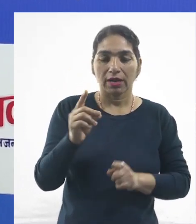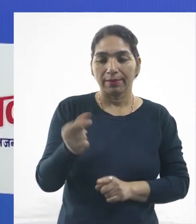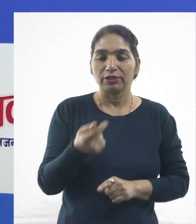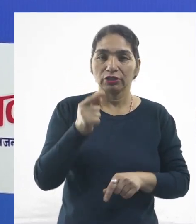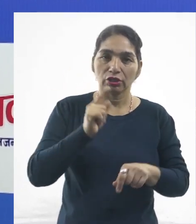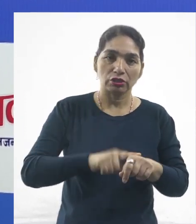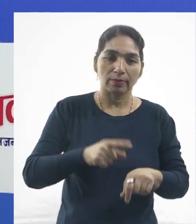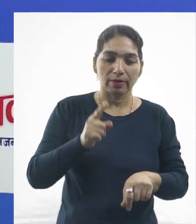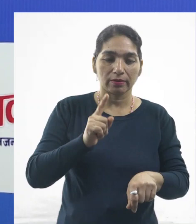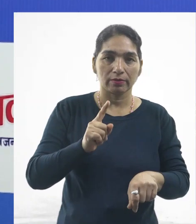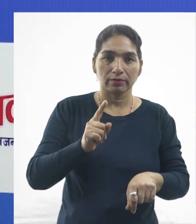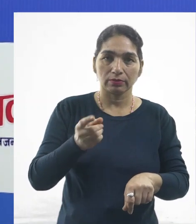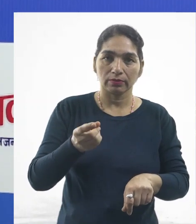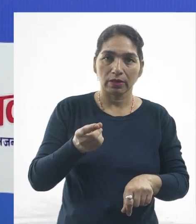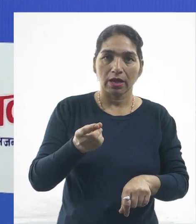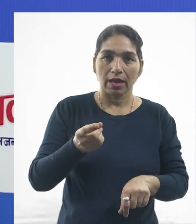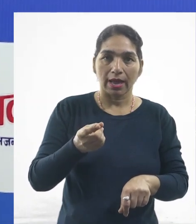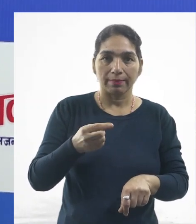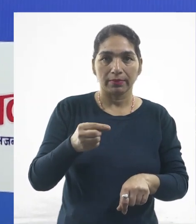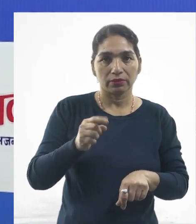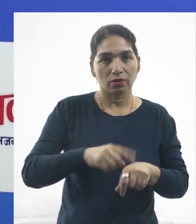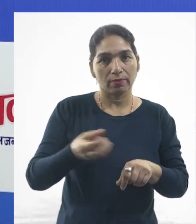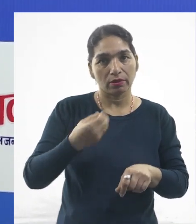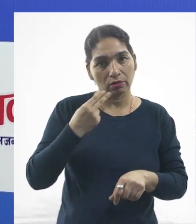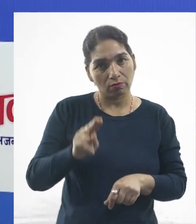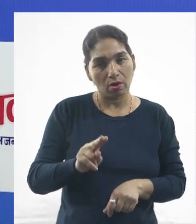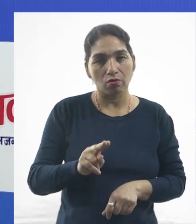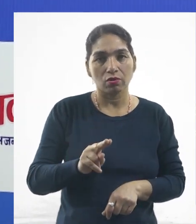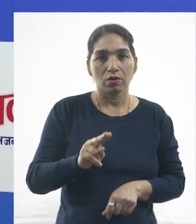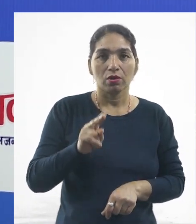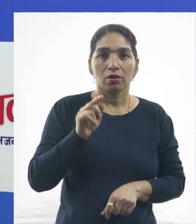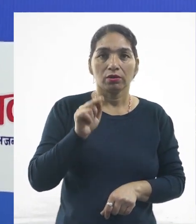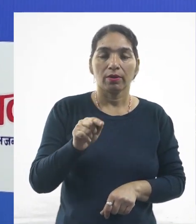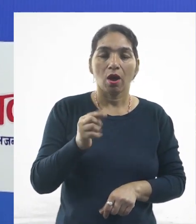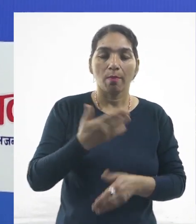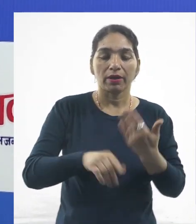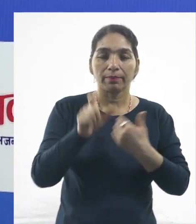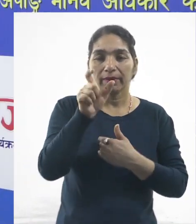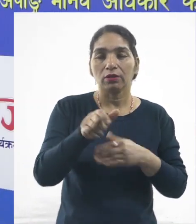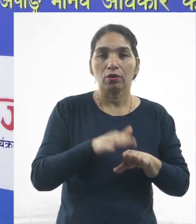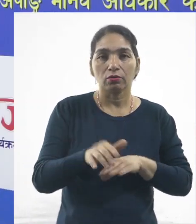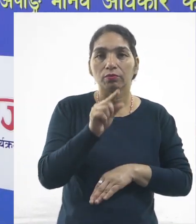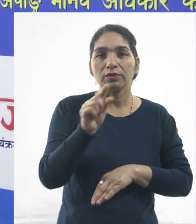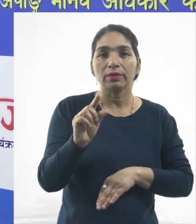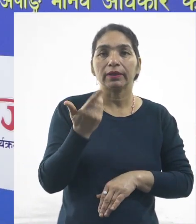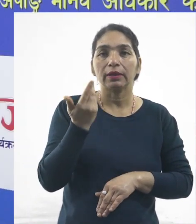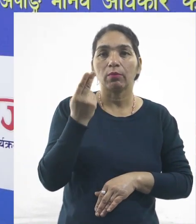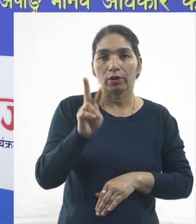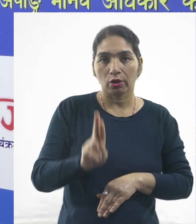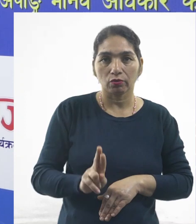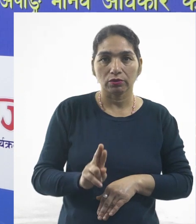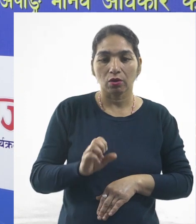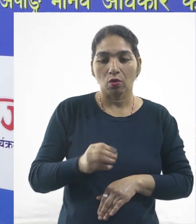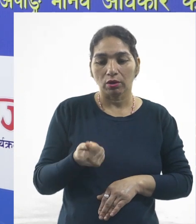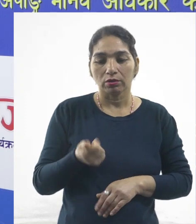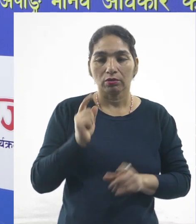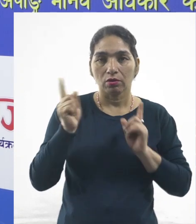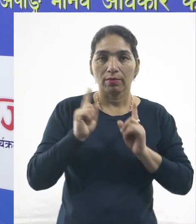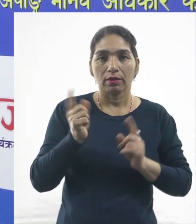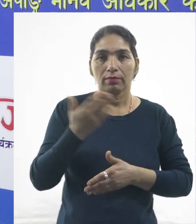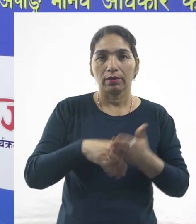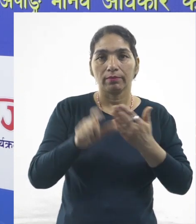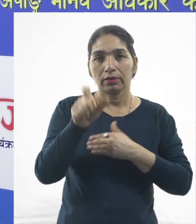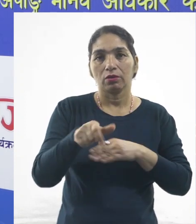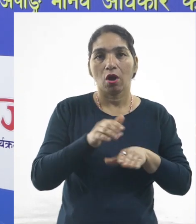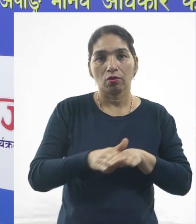उपलब्ध गर्नुभयो के हुँदैछ गोकर्णेश्वर नगरपालिकामा अपाङ्गता भएका व्यक्तिहरूको सवालमा कार्यक्रमहरू गोकर्णेश्वर नगरपालिकामा अपाङ्गता भएको